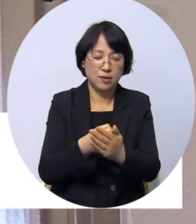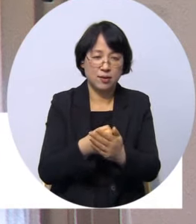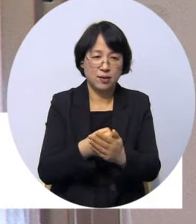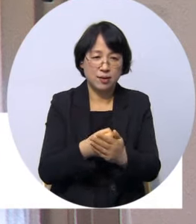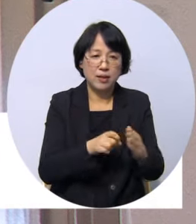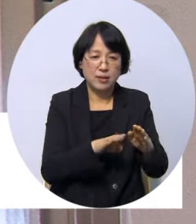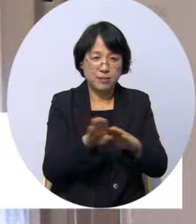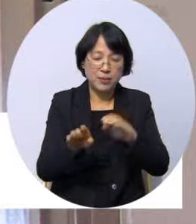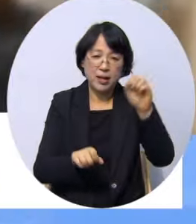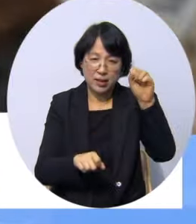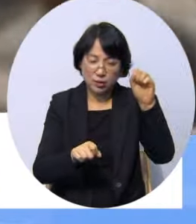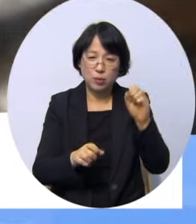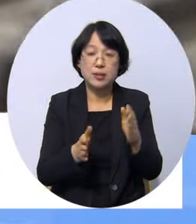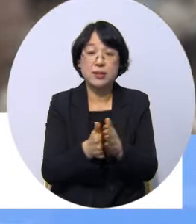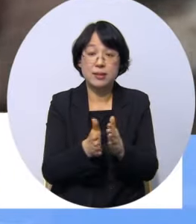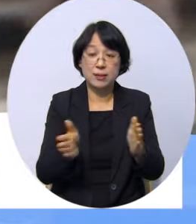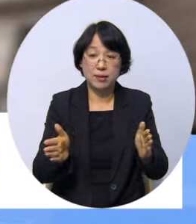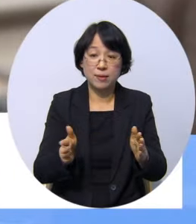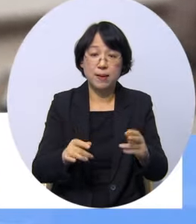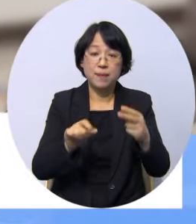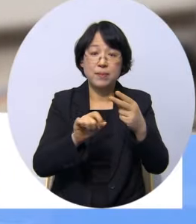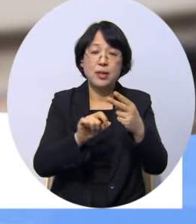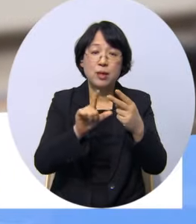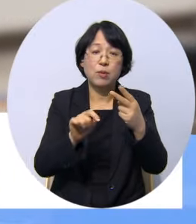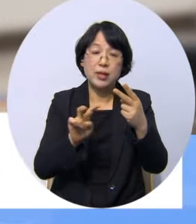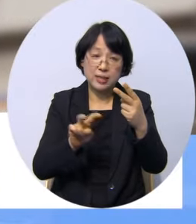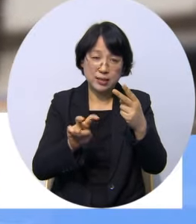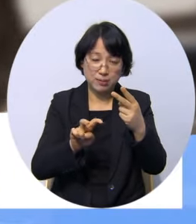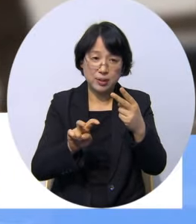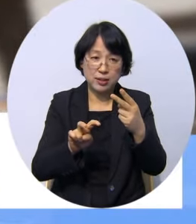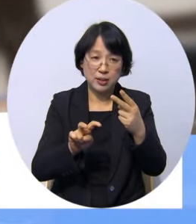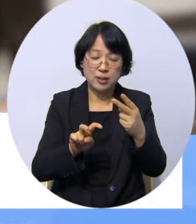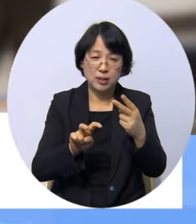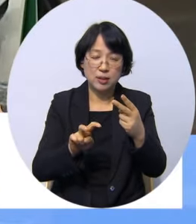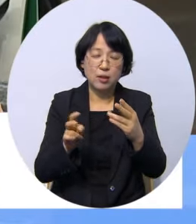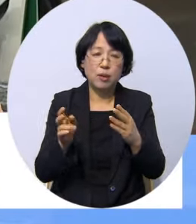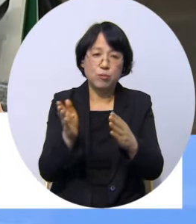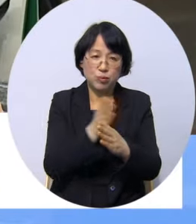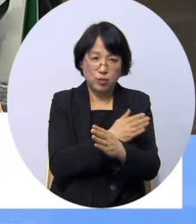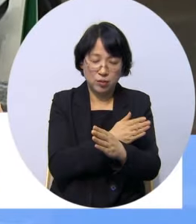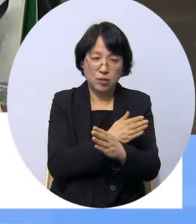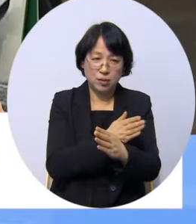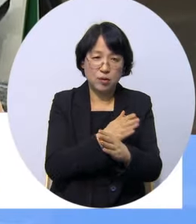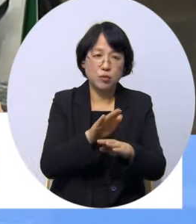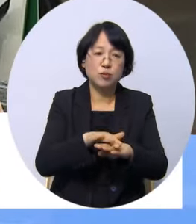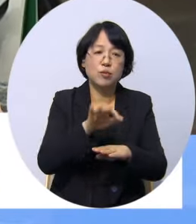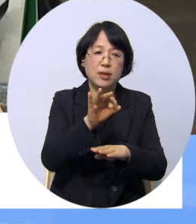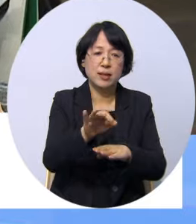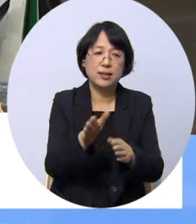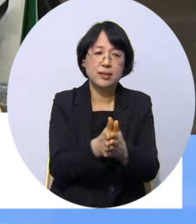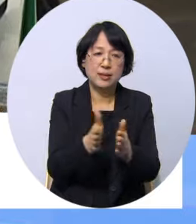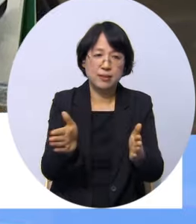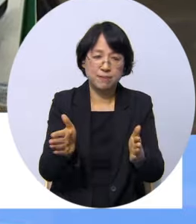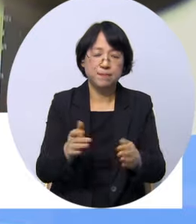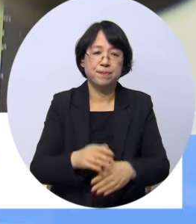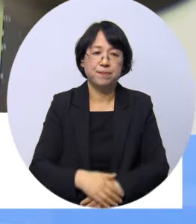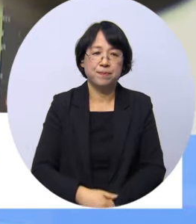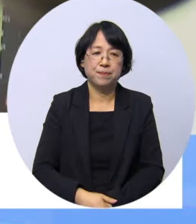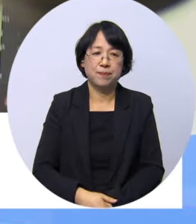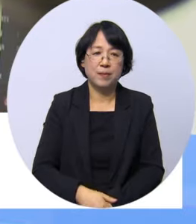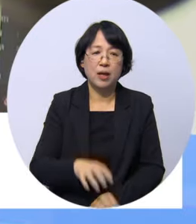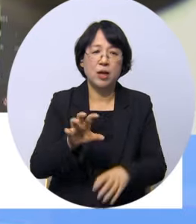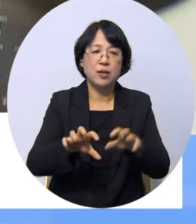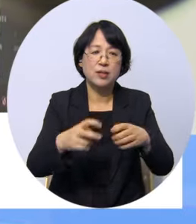행동이 시작된 지난달 20일로 소급해 신속히 지급할 계획입니다 자 이런 거는 현장